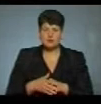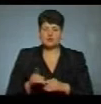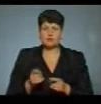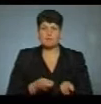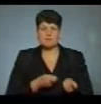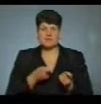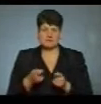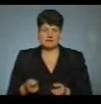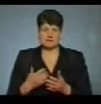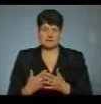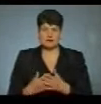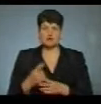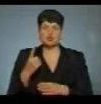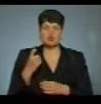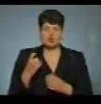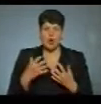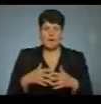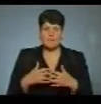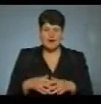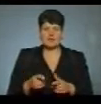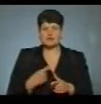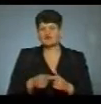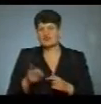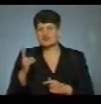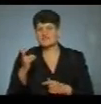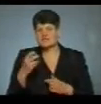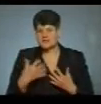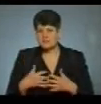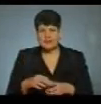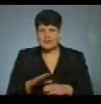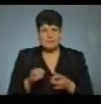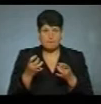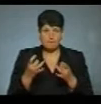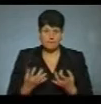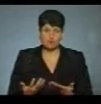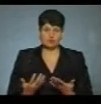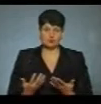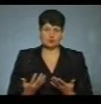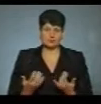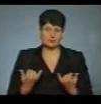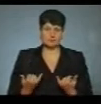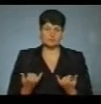привеземо, наприклад, там 100 апаратів чи 200 апаратів, повірте, що не так просто, скажімо так,